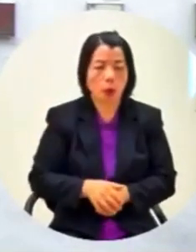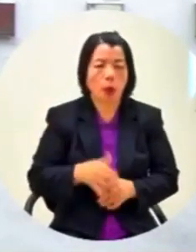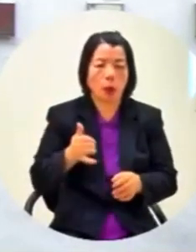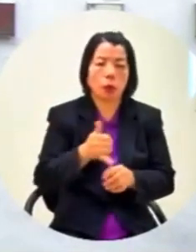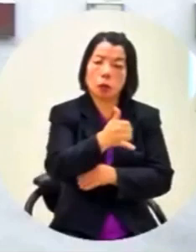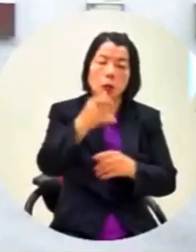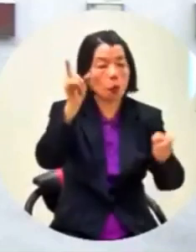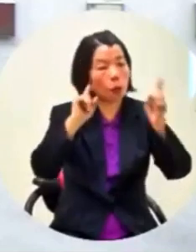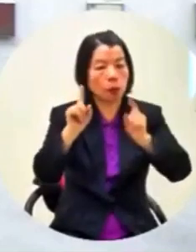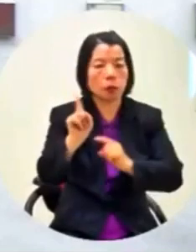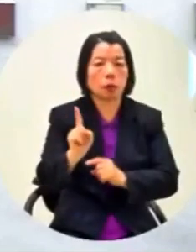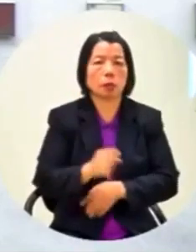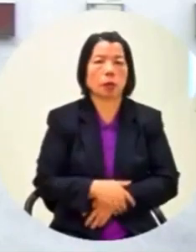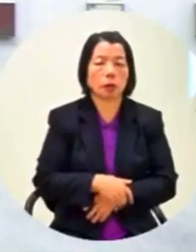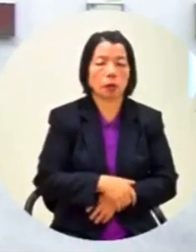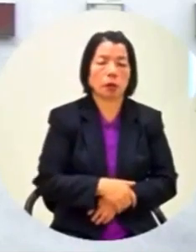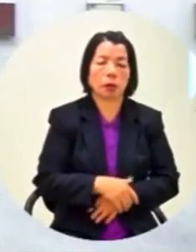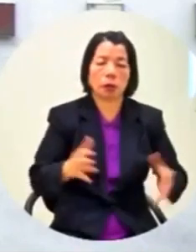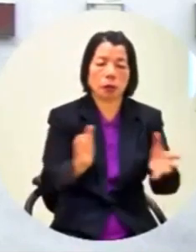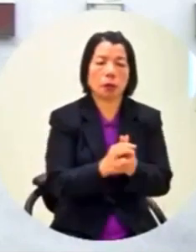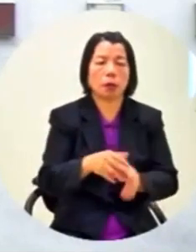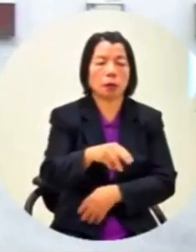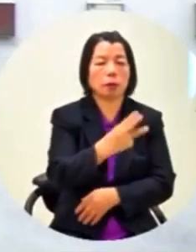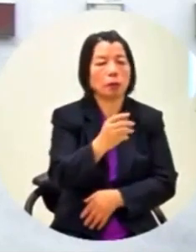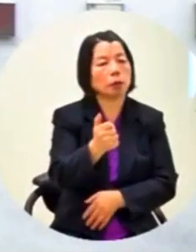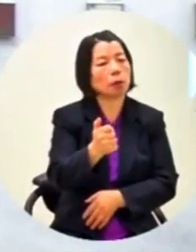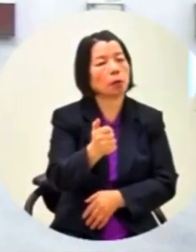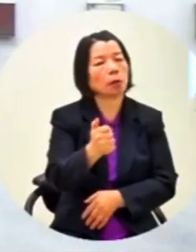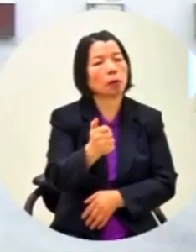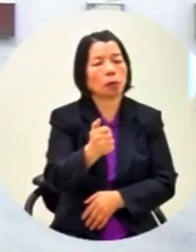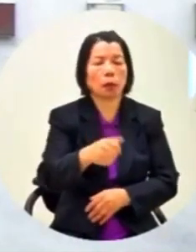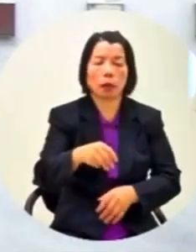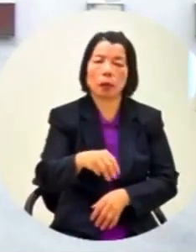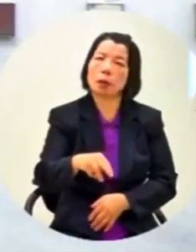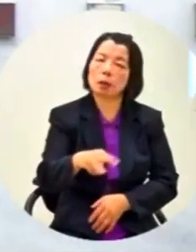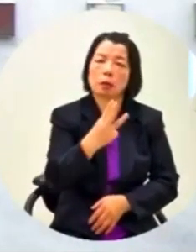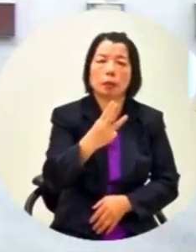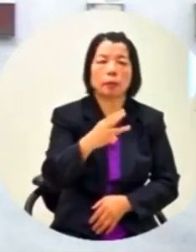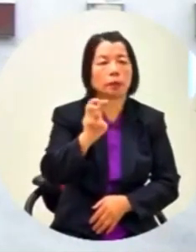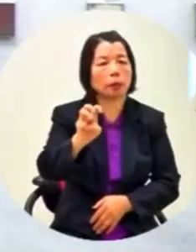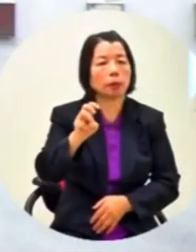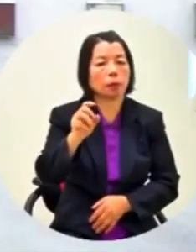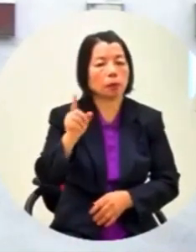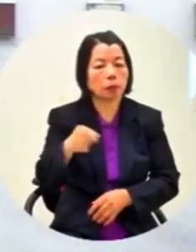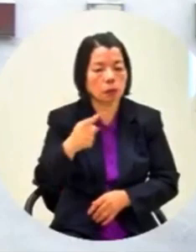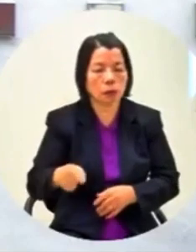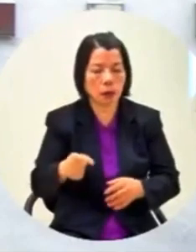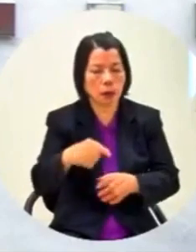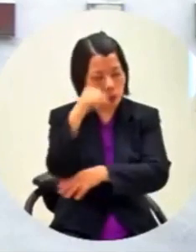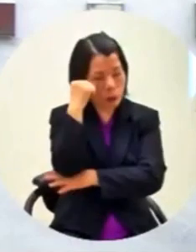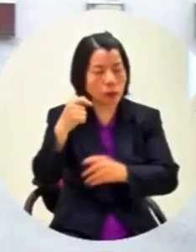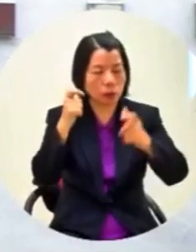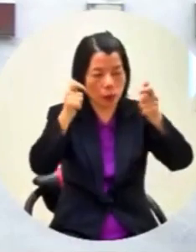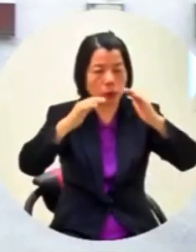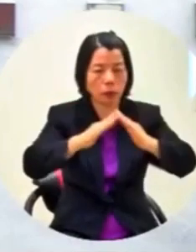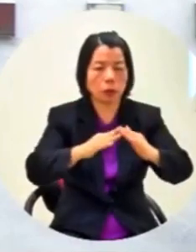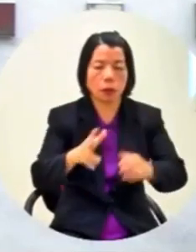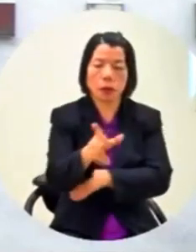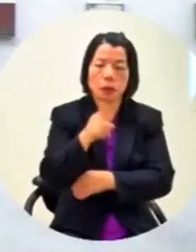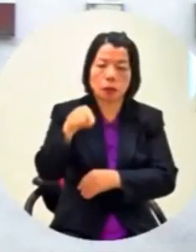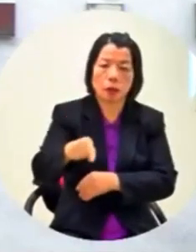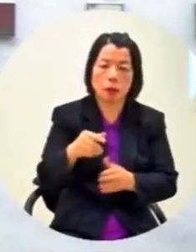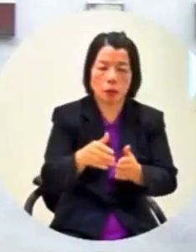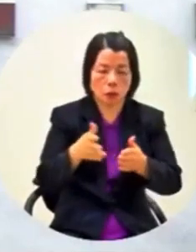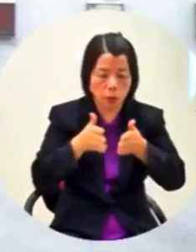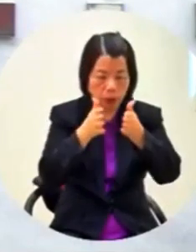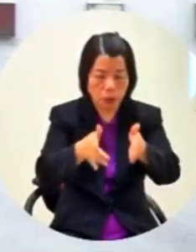总共有330人居住我们高雄市。透过议调，我们框列了自主健康管理的对象，